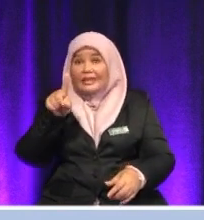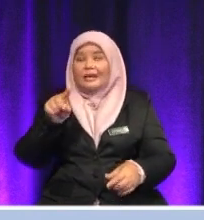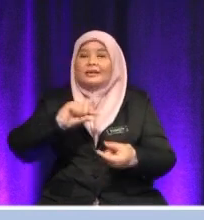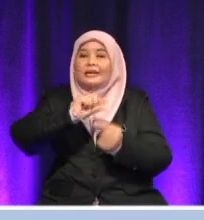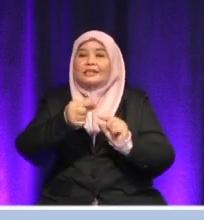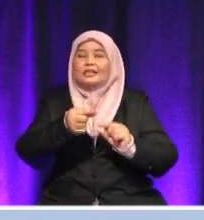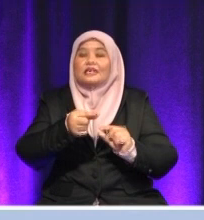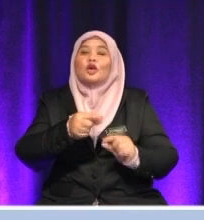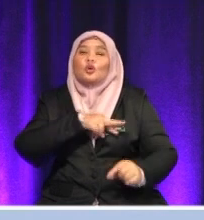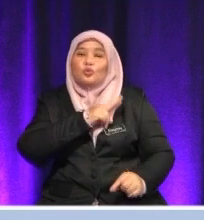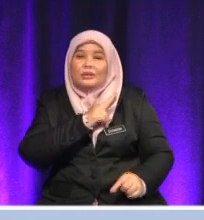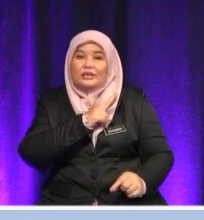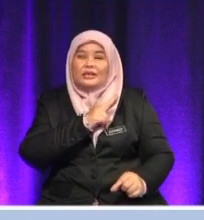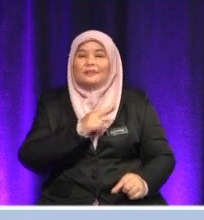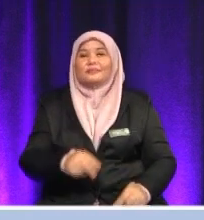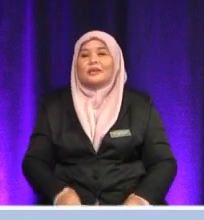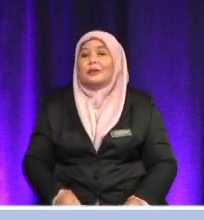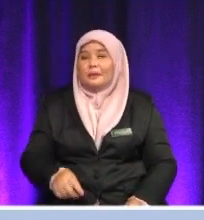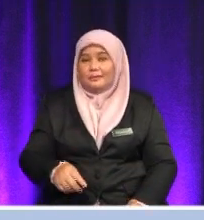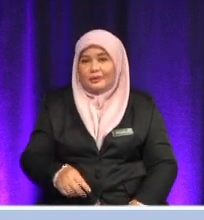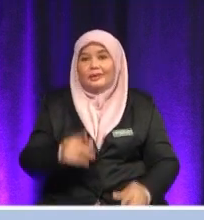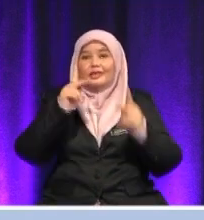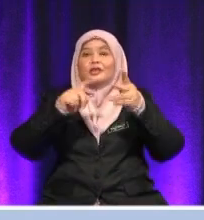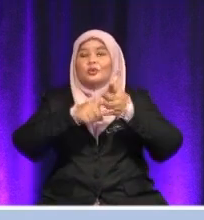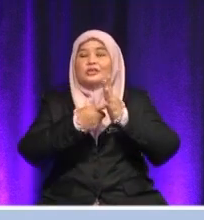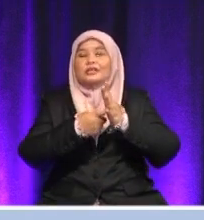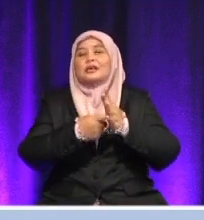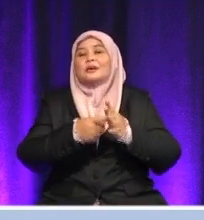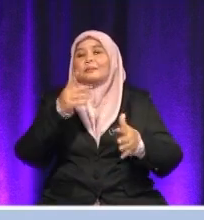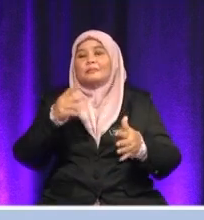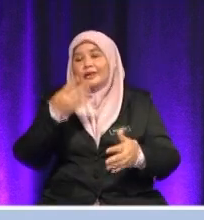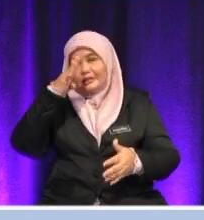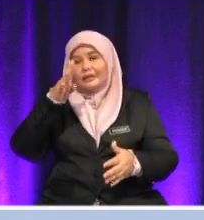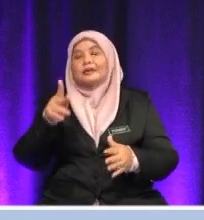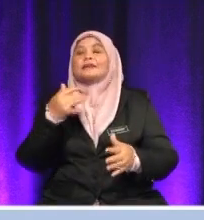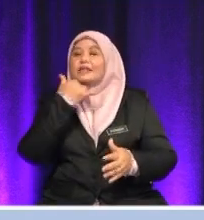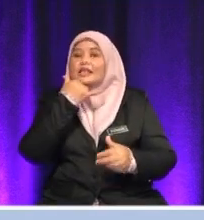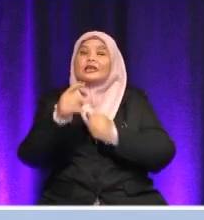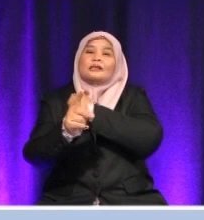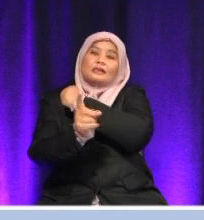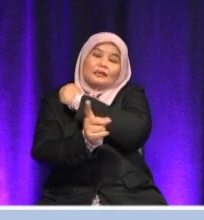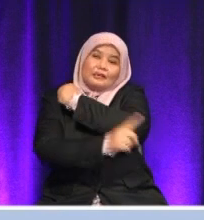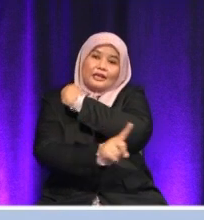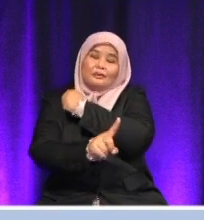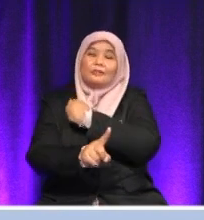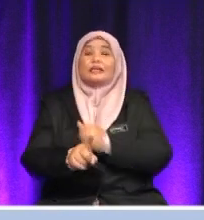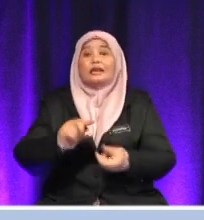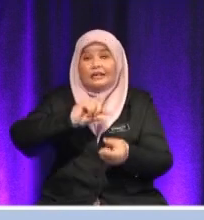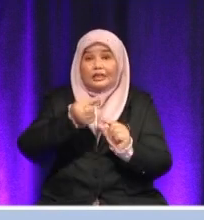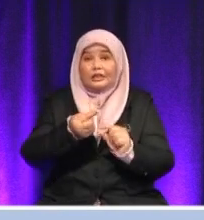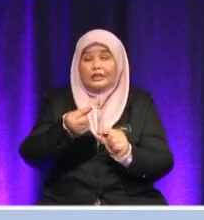rugi harta. Betul. Okay, kata kunci bagi kesalahan yang ada bawah diat ialah ganti rugi harta. Betul.